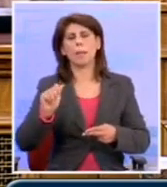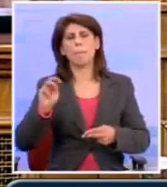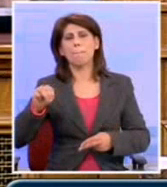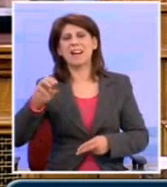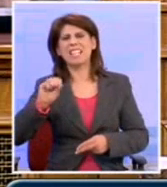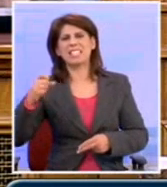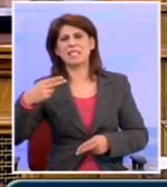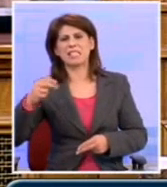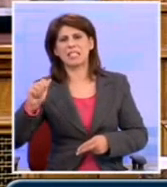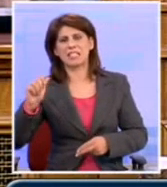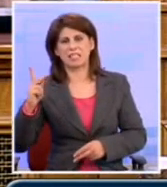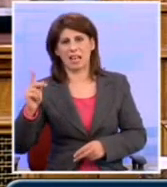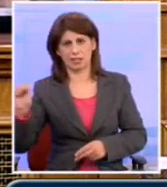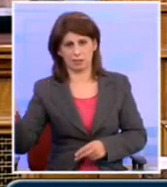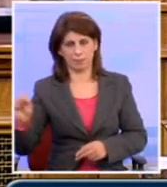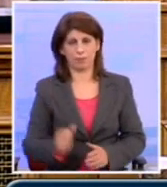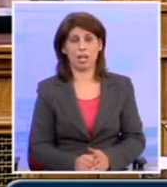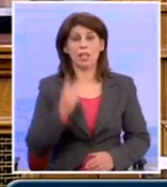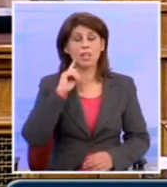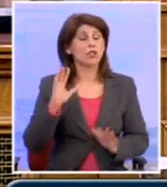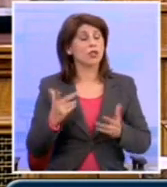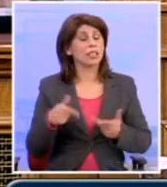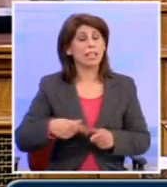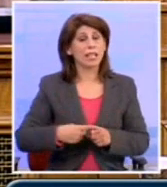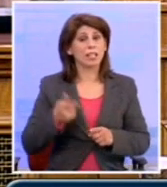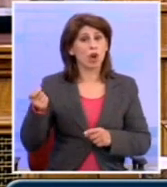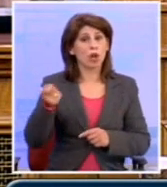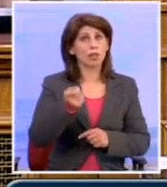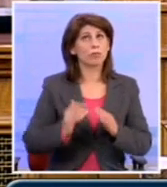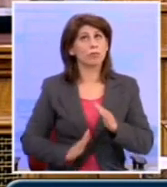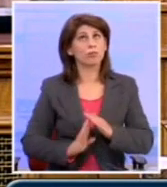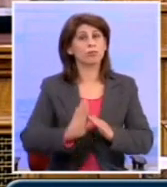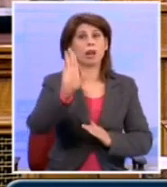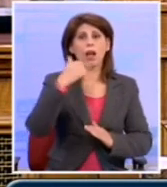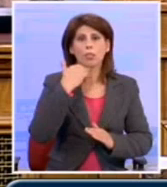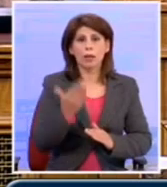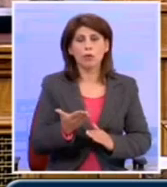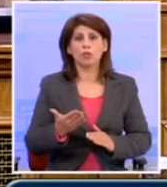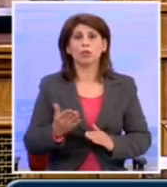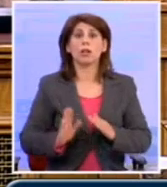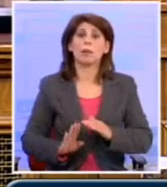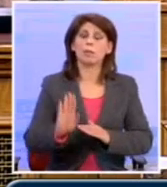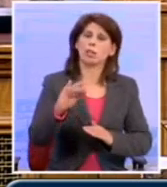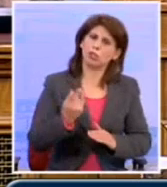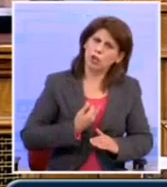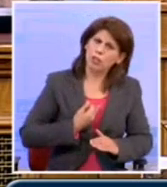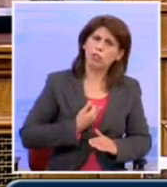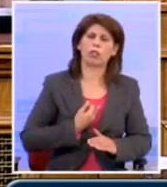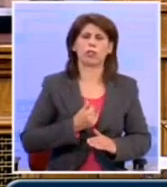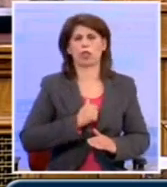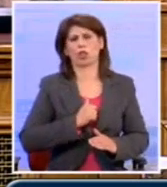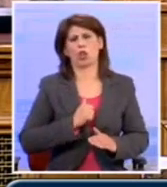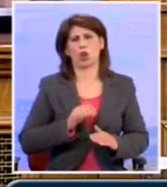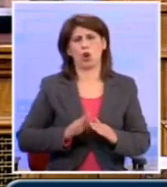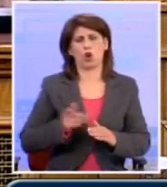ελληνικό δημόσιο χρέος απογειώθηκε. Να ξέρουν ότι δεν μπορούσε να μην απογειωθεί το δημόσιο χρέος ή το ιδιωτικό χρέος, το